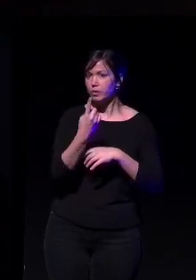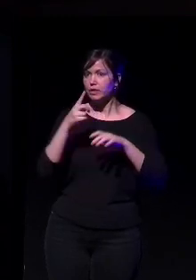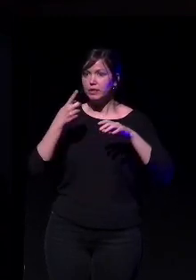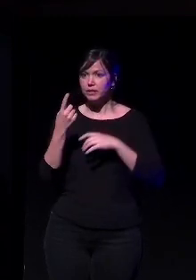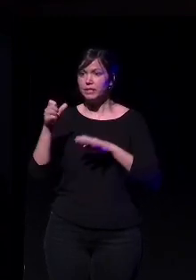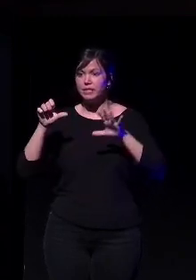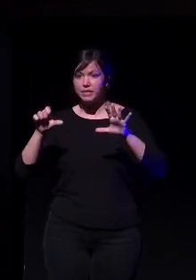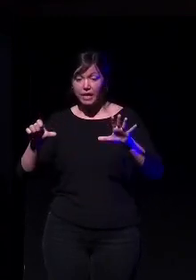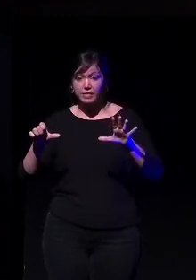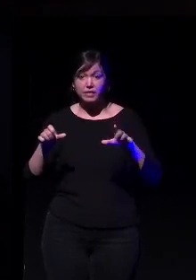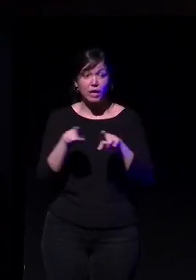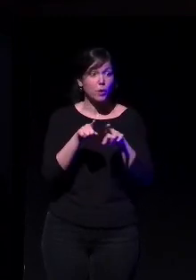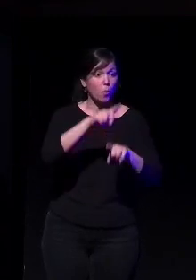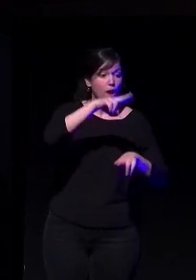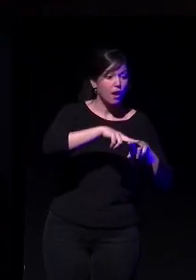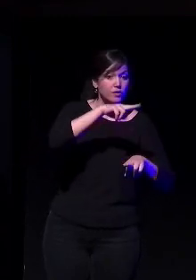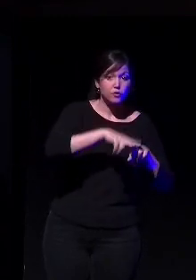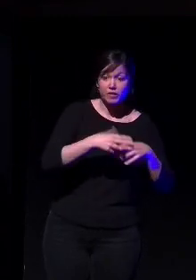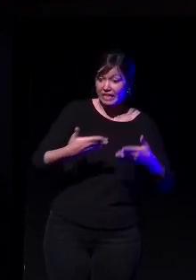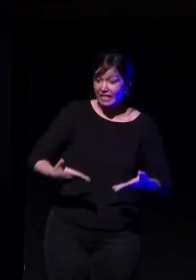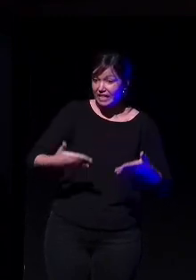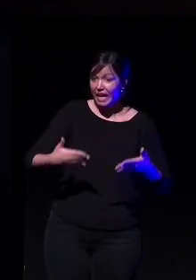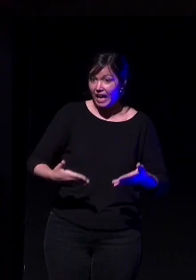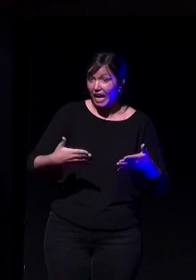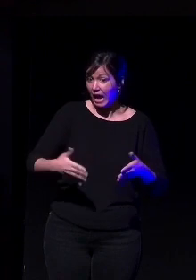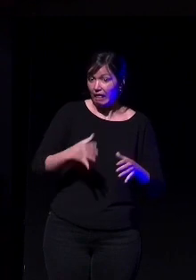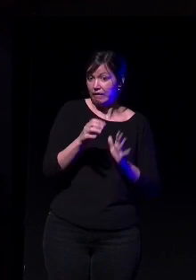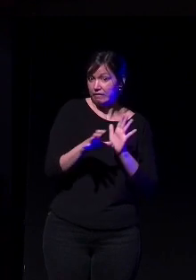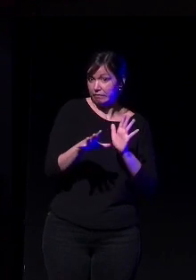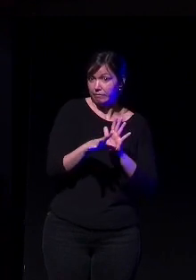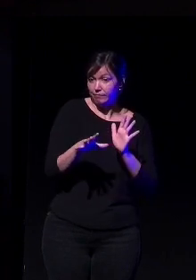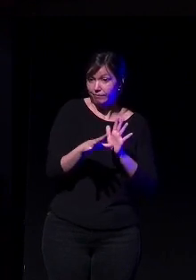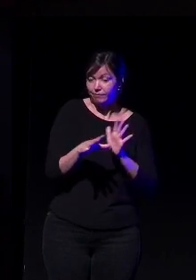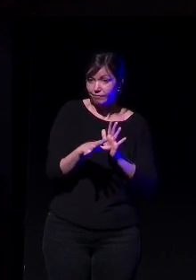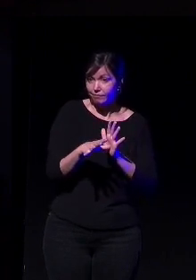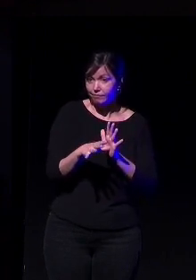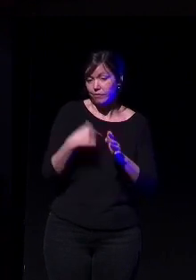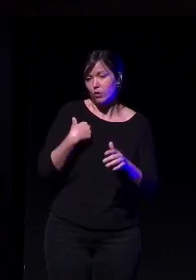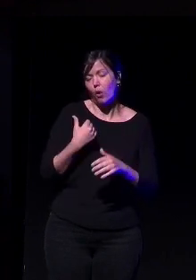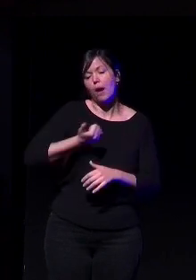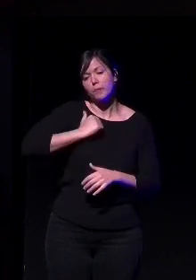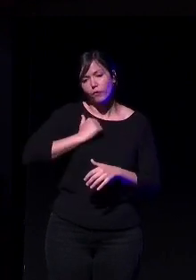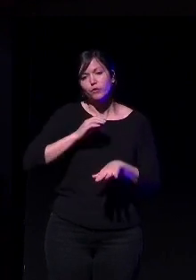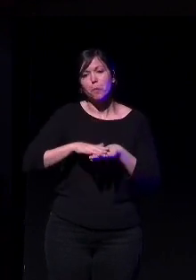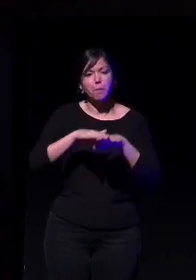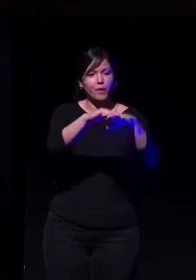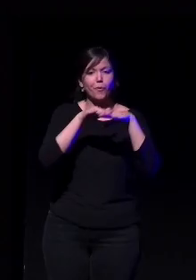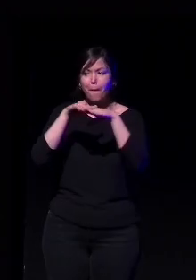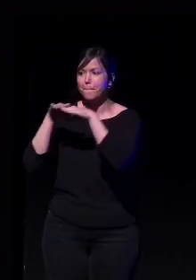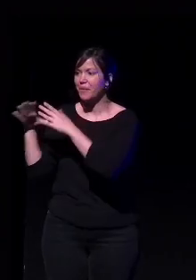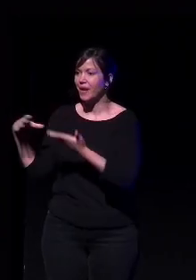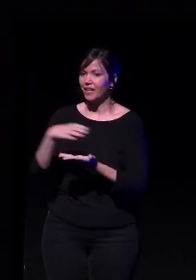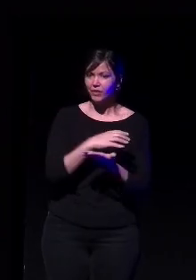i festes de la Santa Creu que precisament tenim ara a la cantonada i que aprofito la vetllada per també convidar-vos-hi a tots